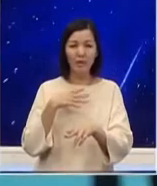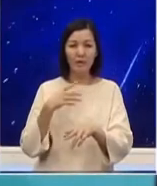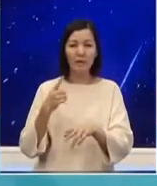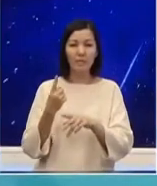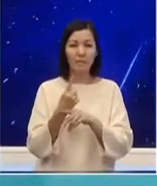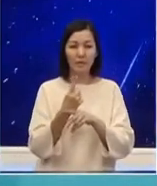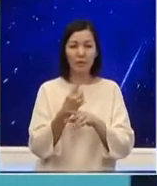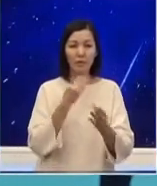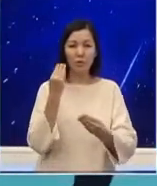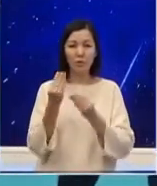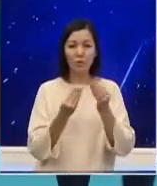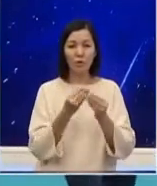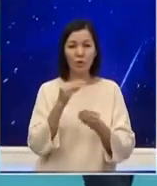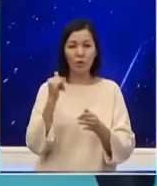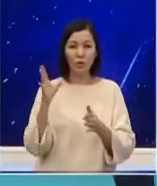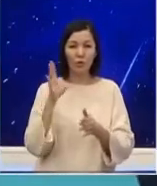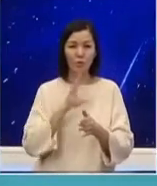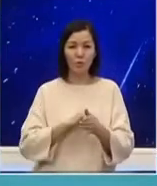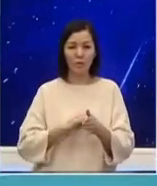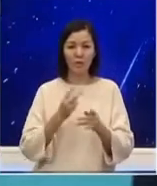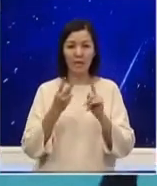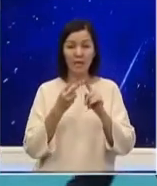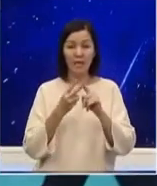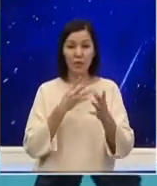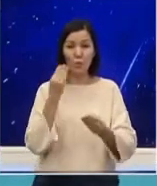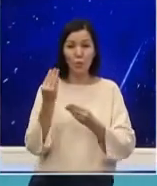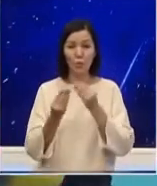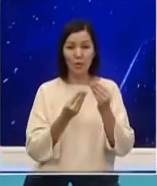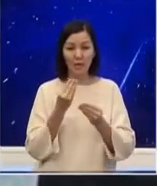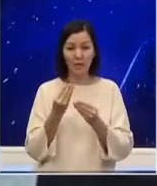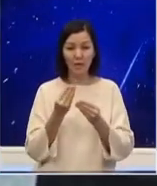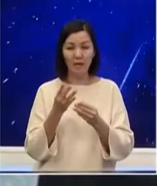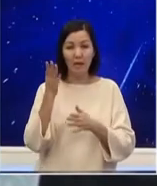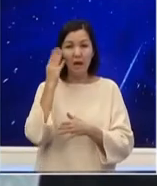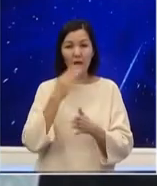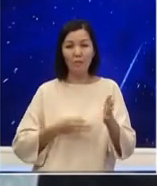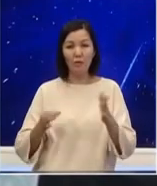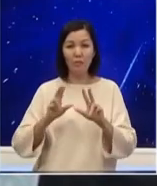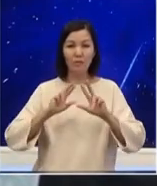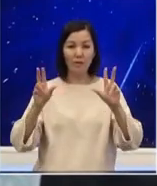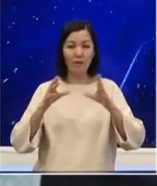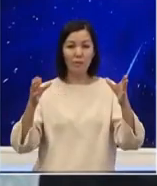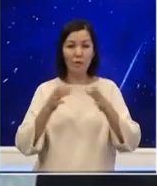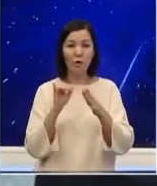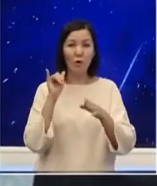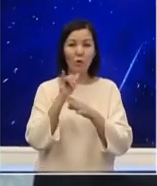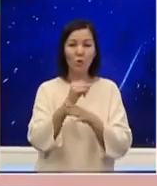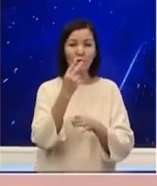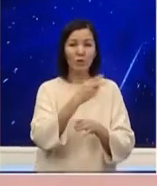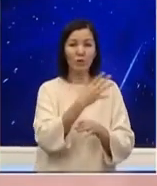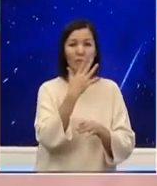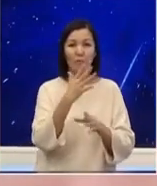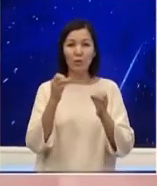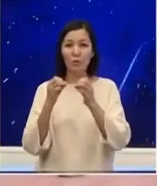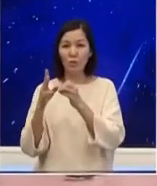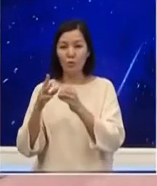сет Жетсу командасының еншісіне шешілді. Екінші партияда тіпті Алматы облысының волейболшылары қонақтарды 25-13